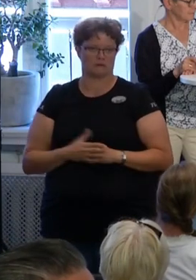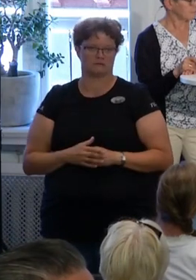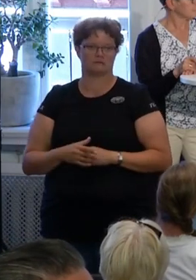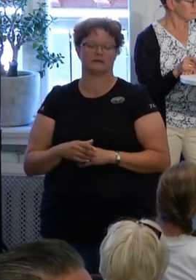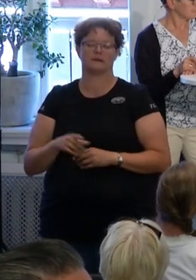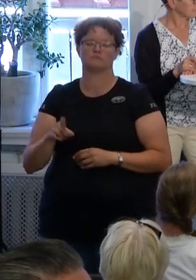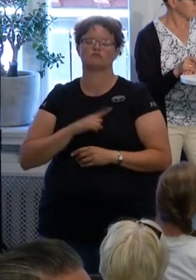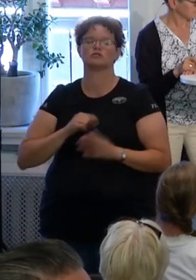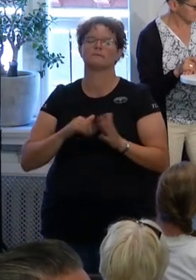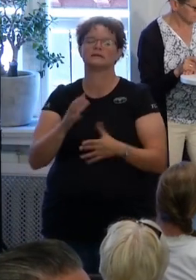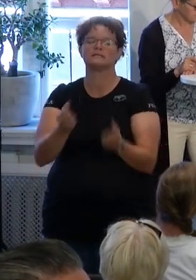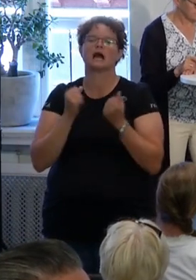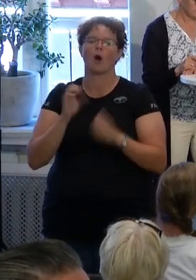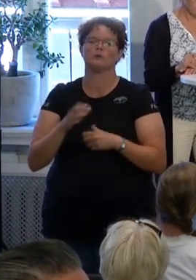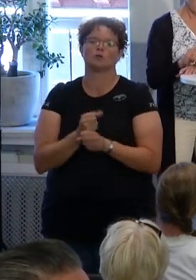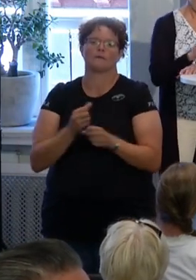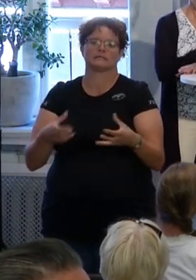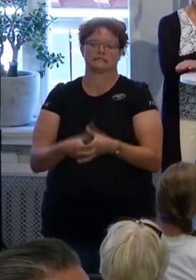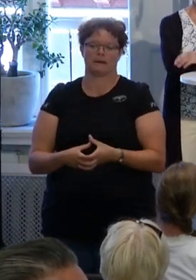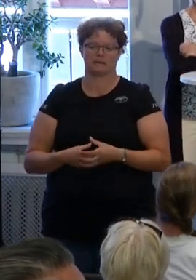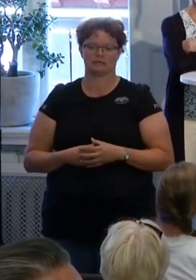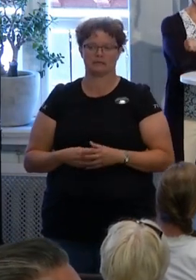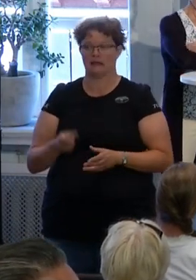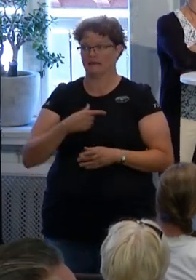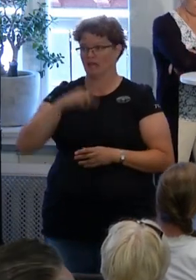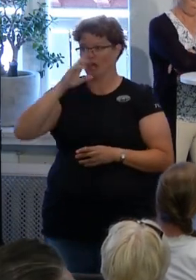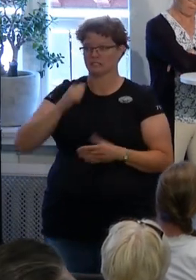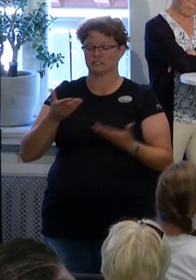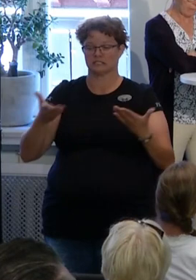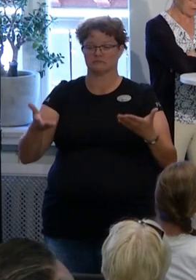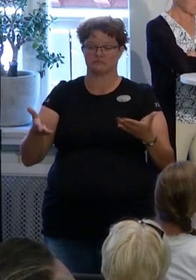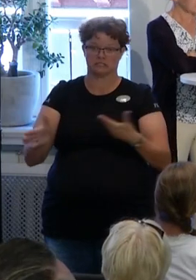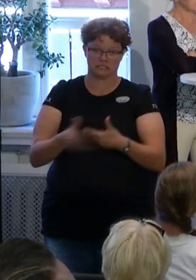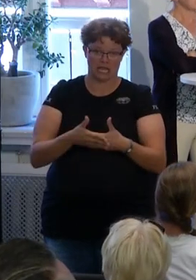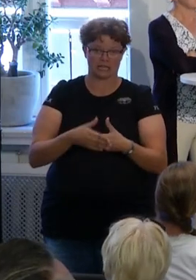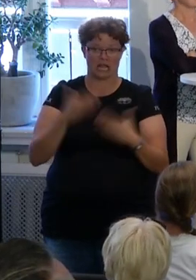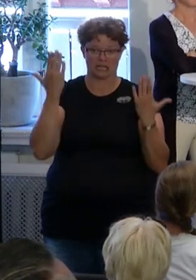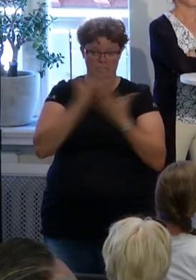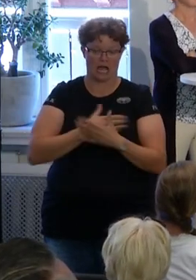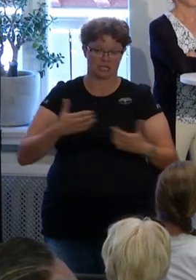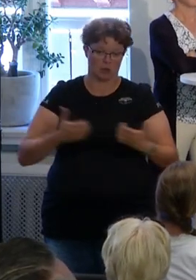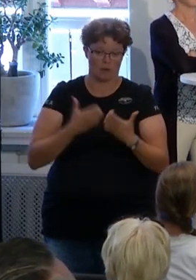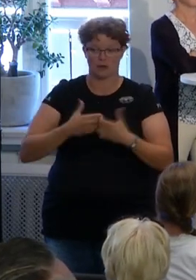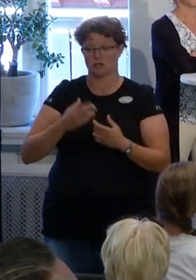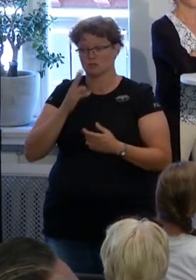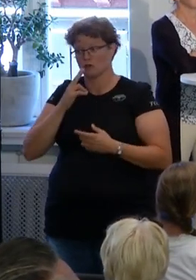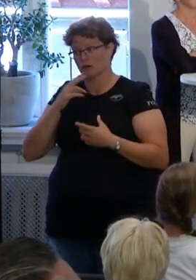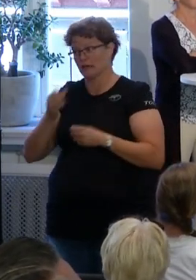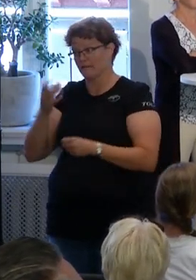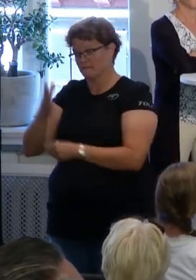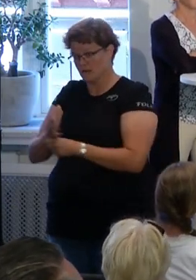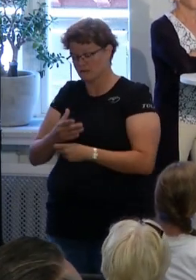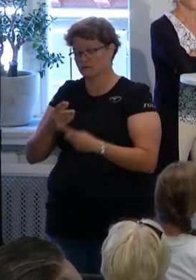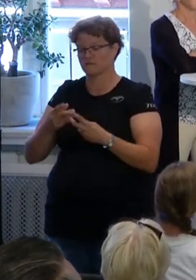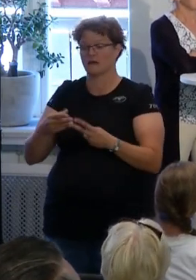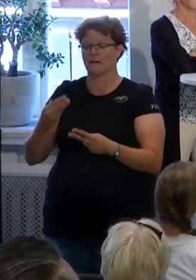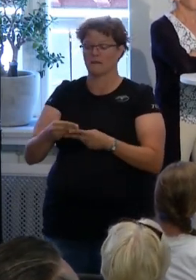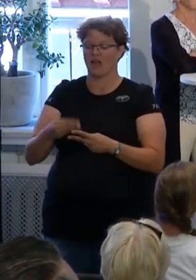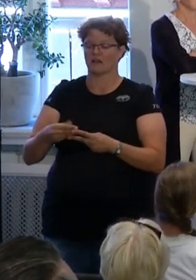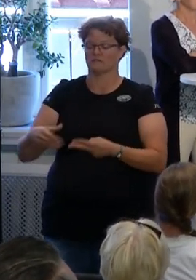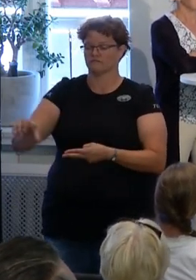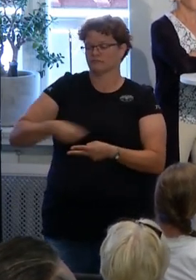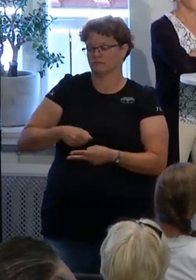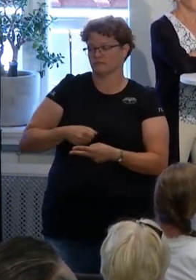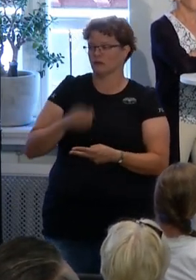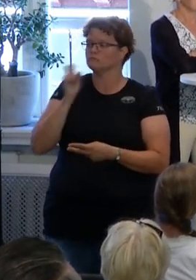mycket starkare när vi gör det tillsammans. Och vi har sett att vi har stängt ner nattklubbar, vi har stängt ner rökcaféer, vi har dratt in pengar som gjort att det inte är lönsamt